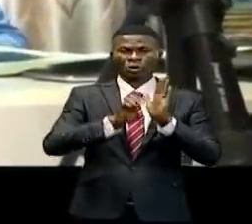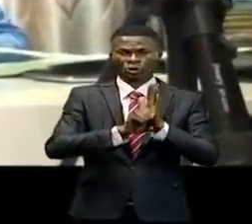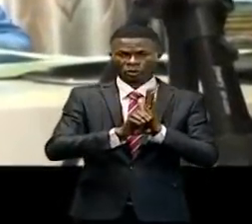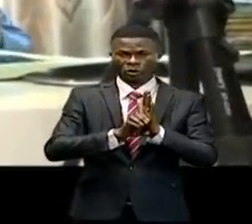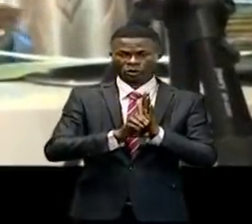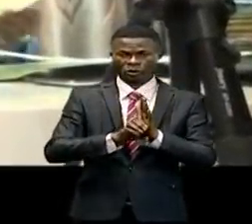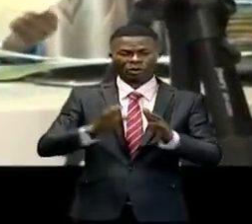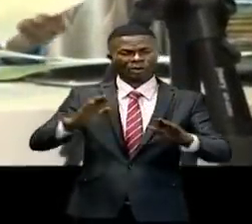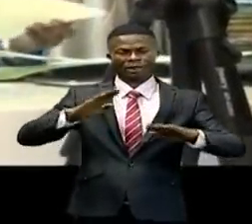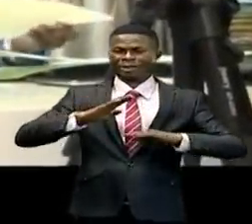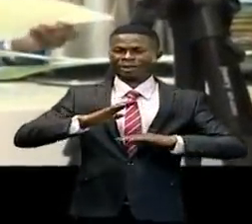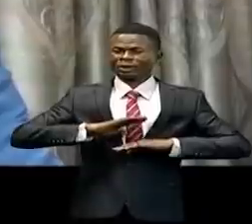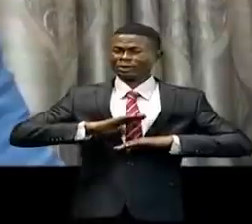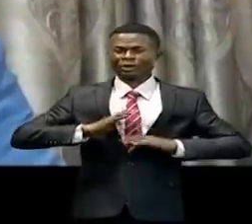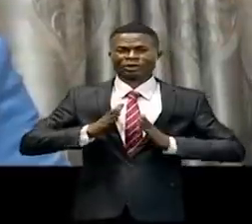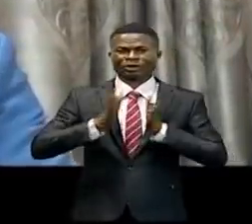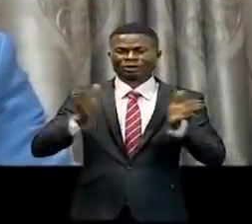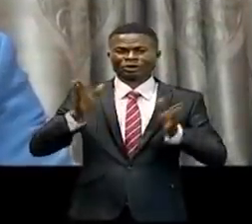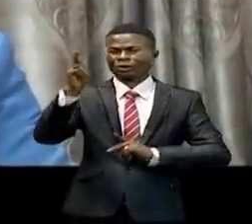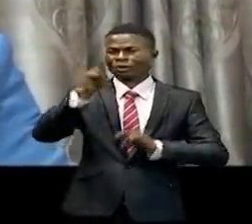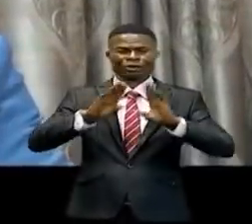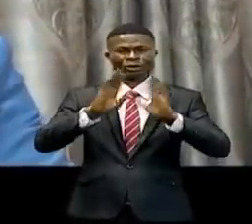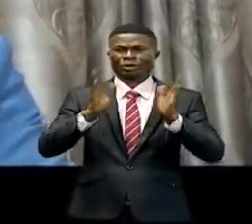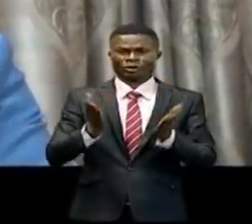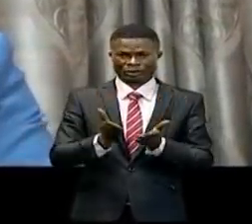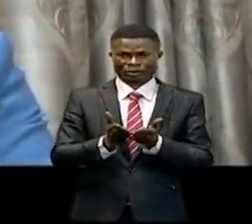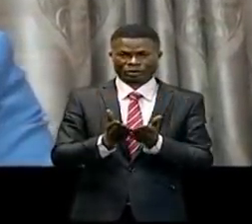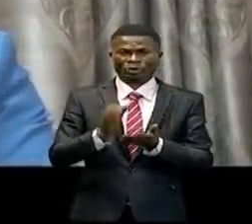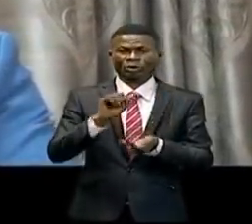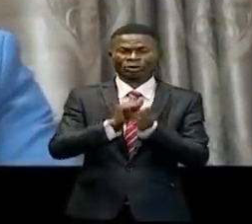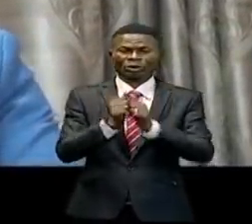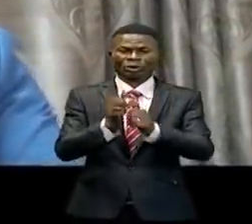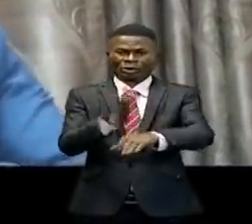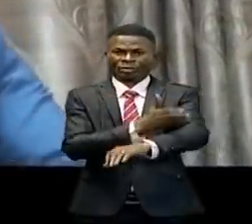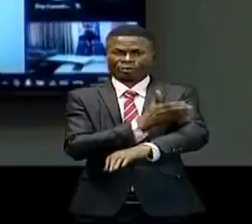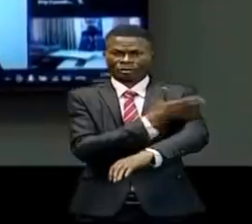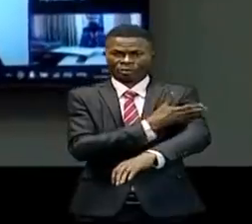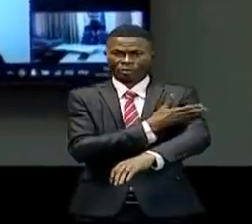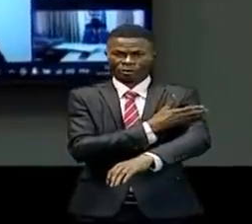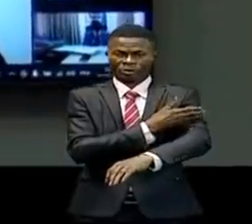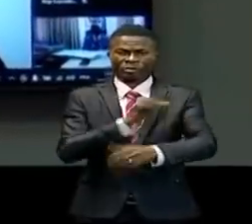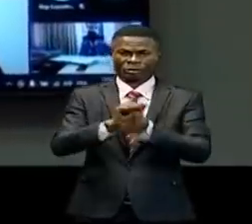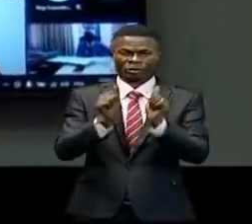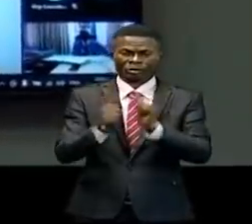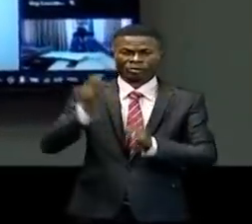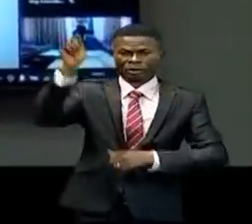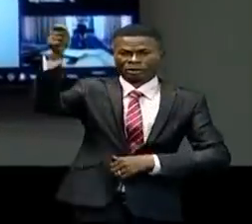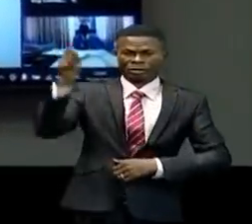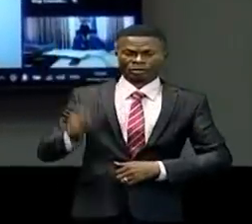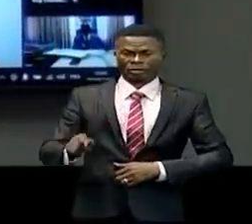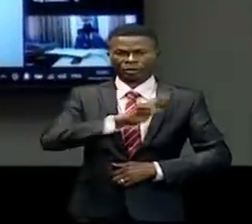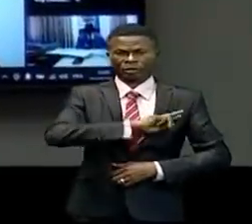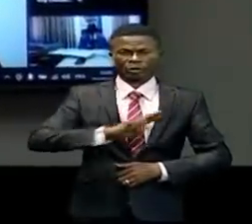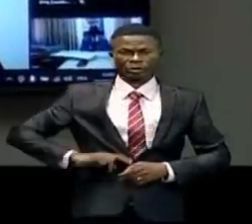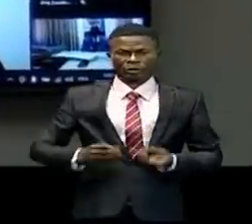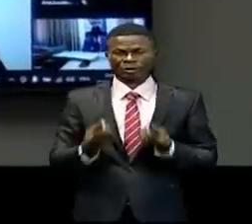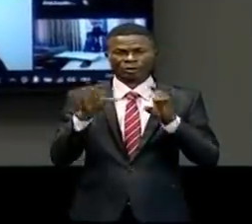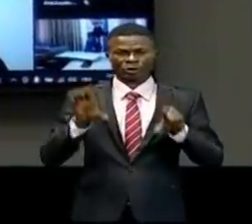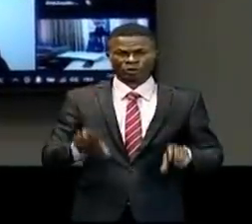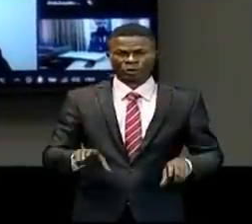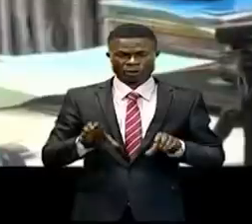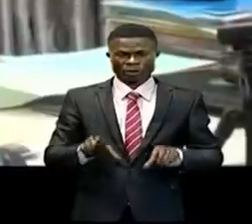la satisfaction générale au sein de la population suite aux avancées enregistrées sur le terrain par les forces armées de la République démocratique du